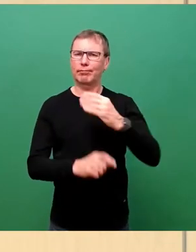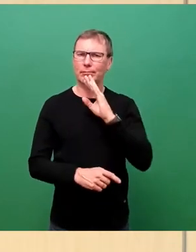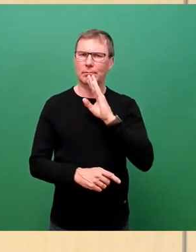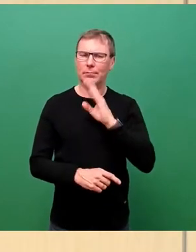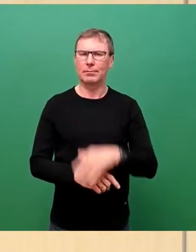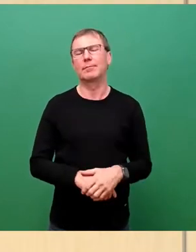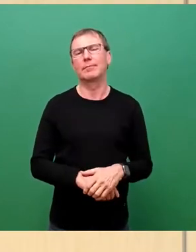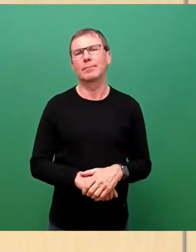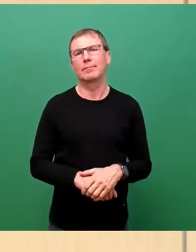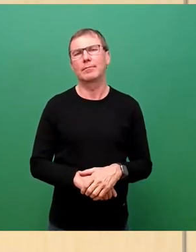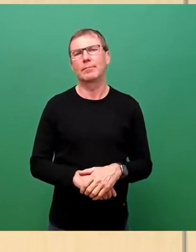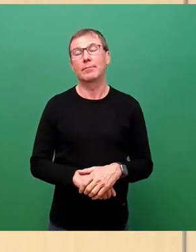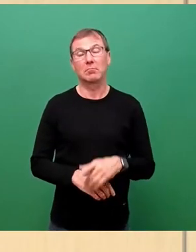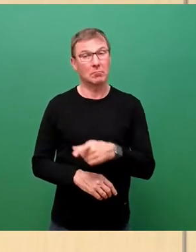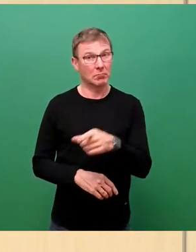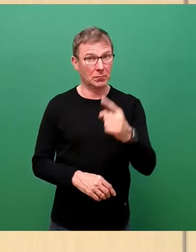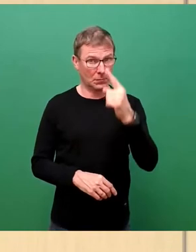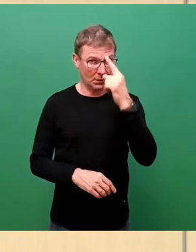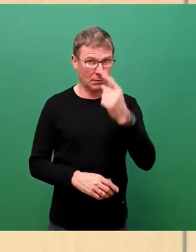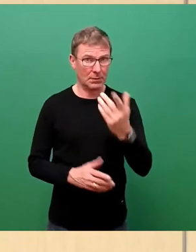Sie wissen vielleicht, dass ich auch